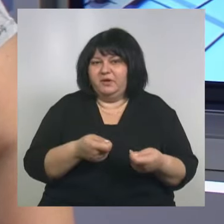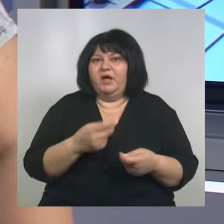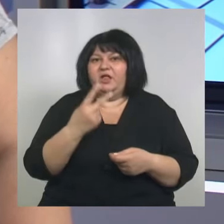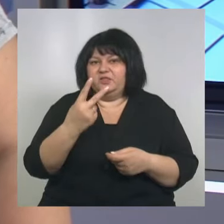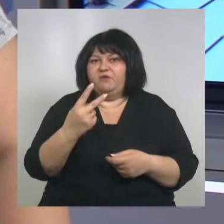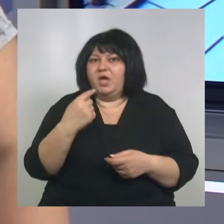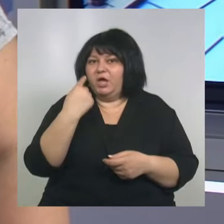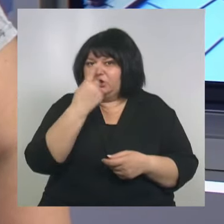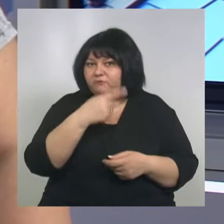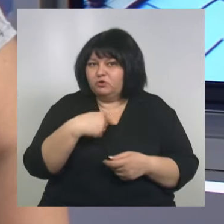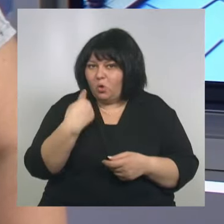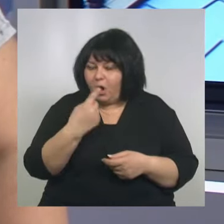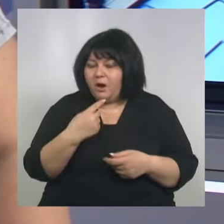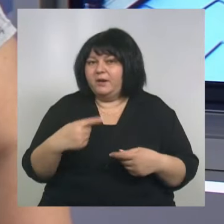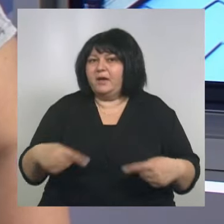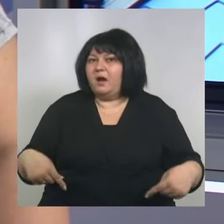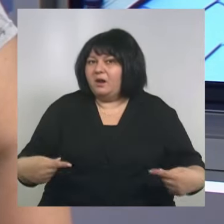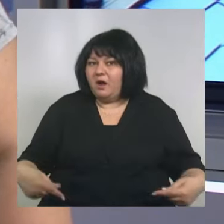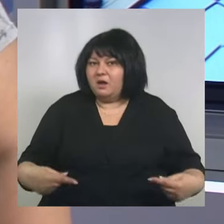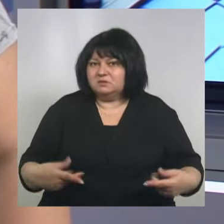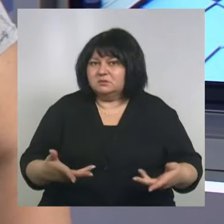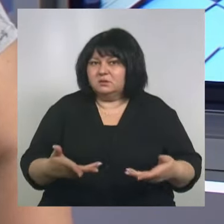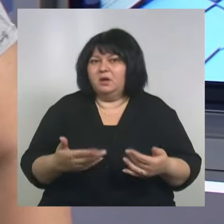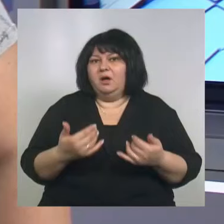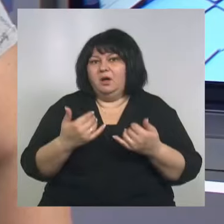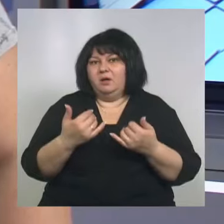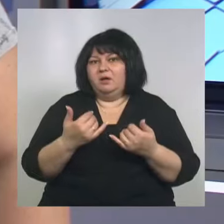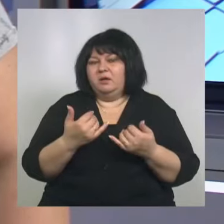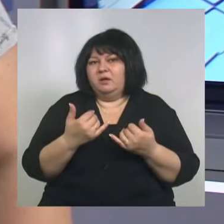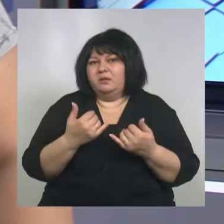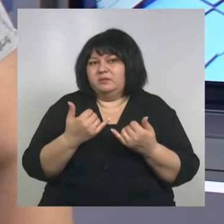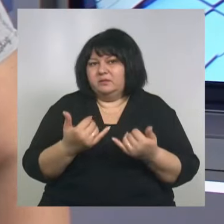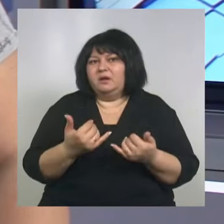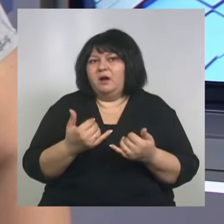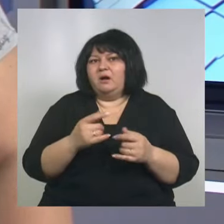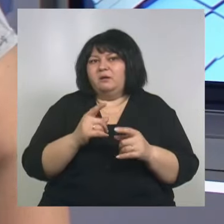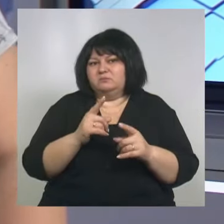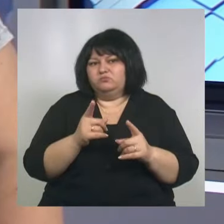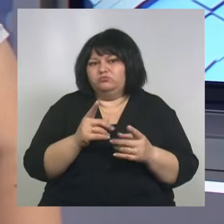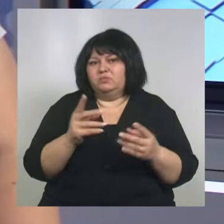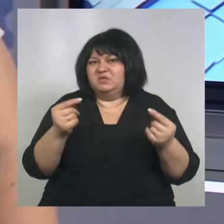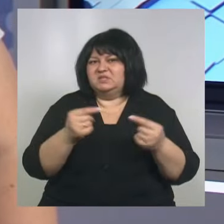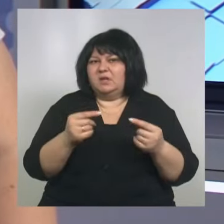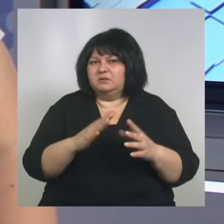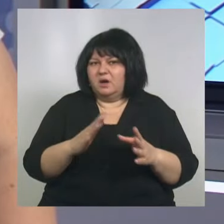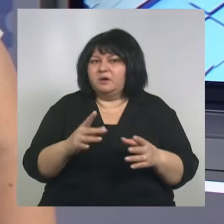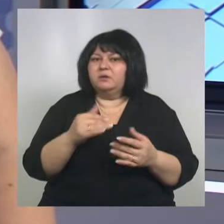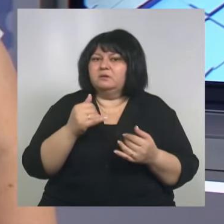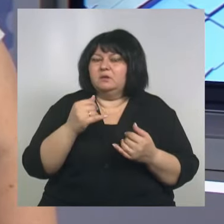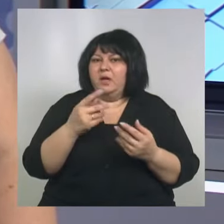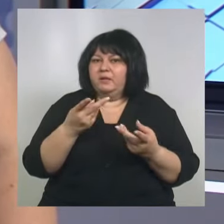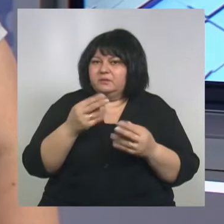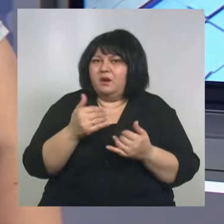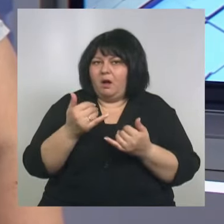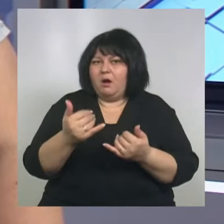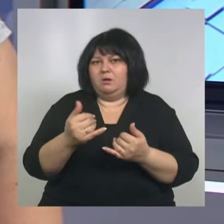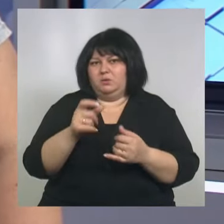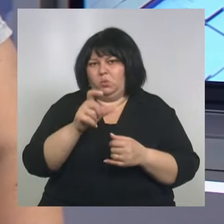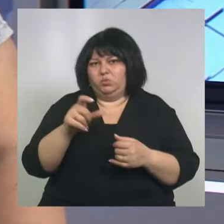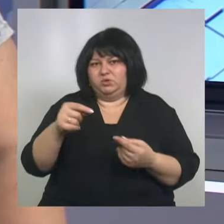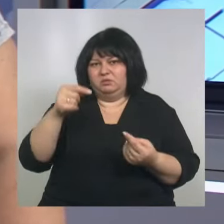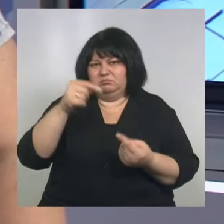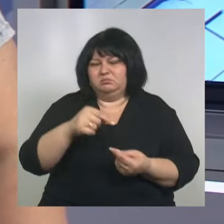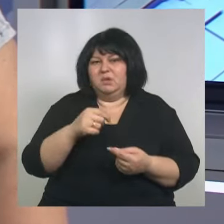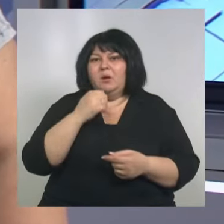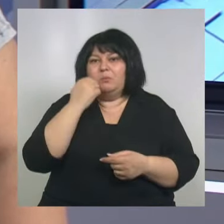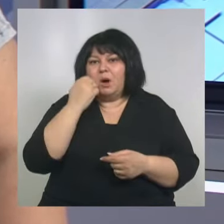индивидуальные коляски для не совсем стандартные мы их подобрали индивидуально под людей заказали бабушкам